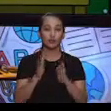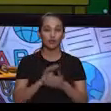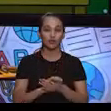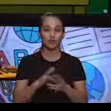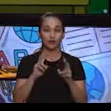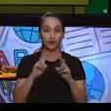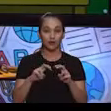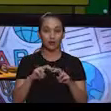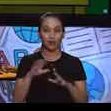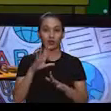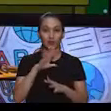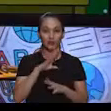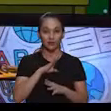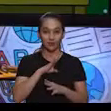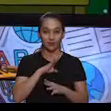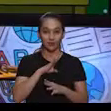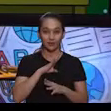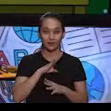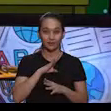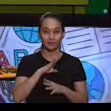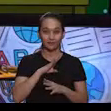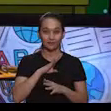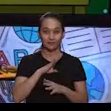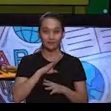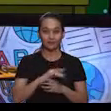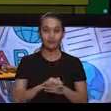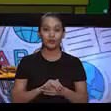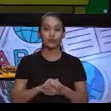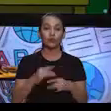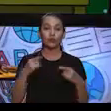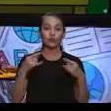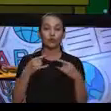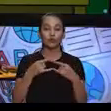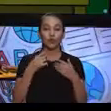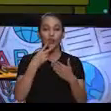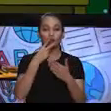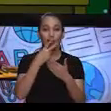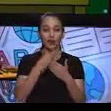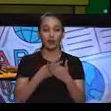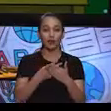bo'lsa, mustaqil topshirig'ingizni tekshirib oling.